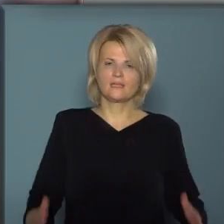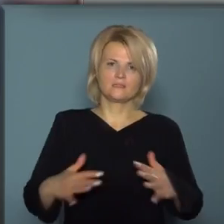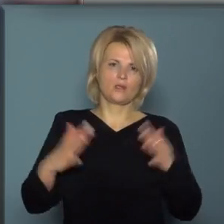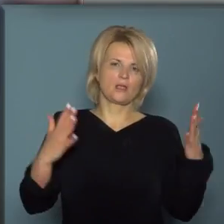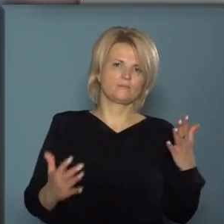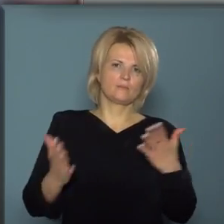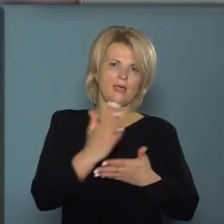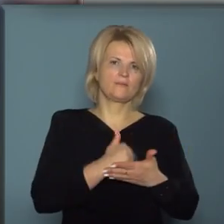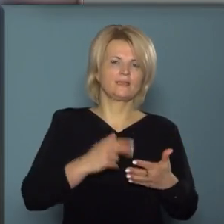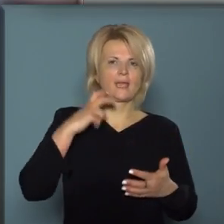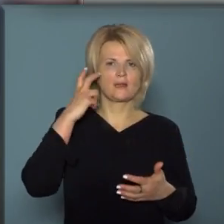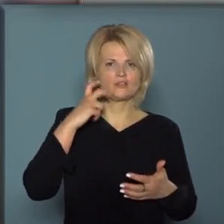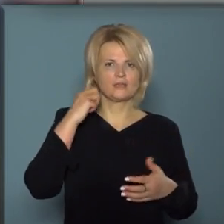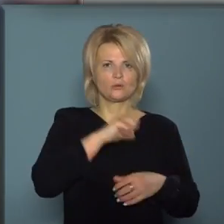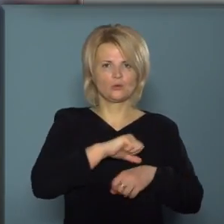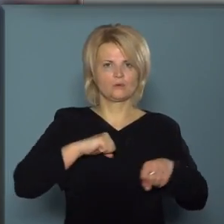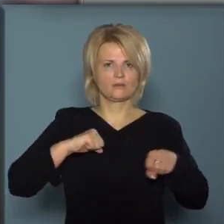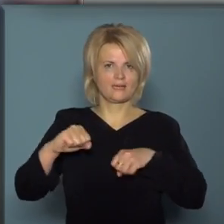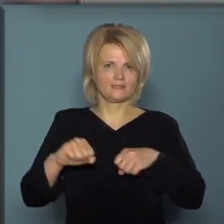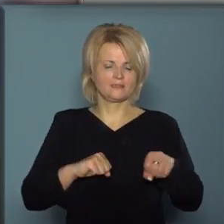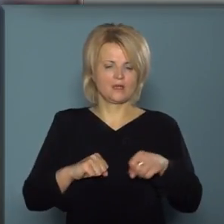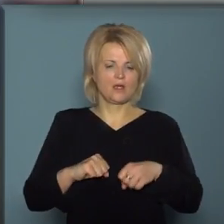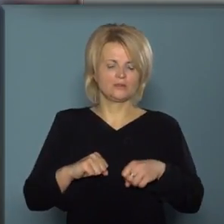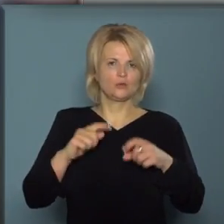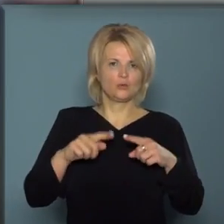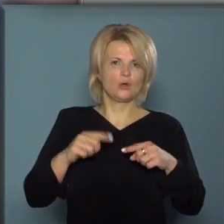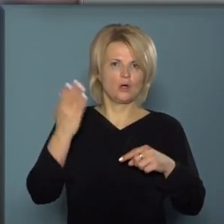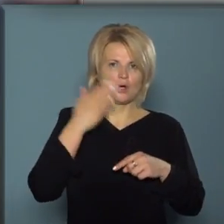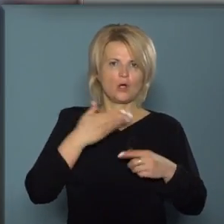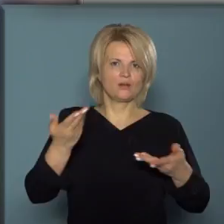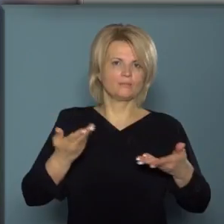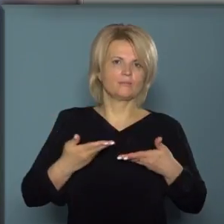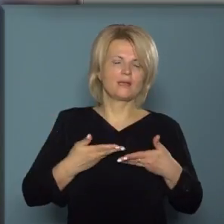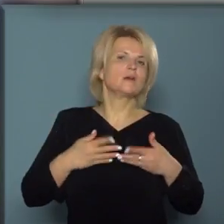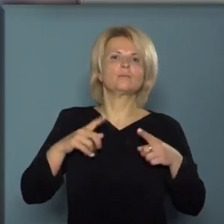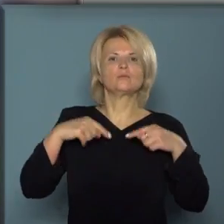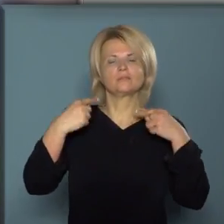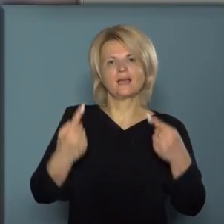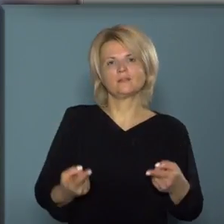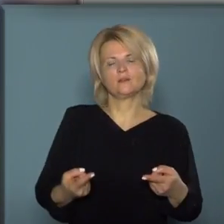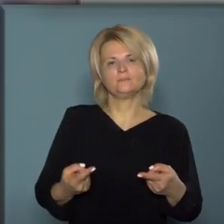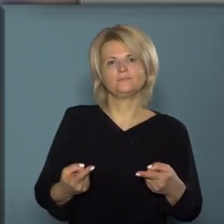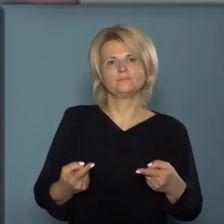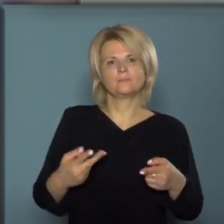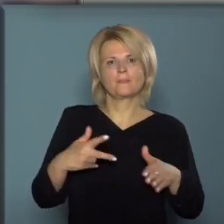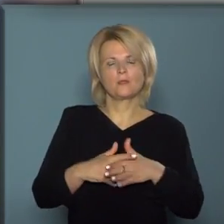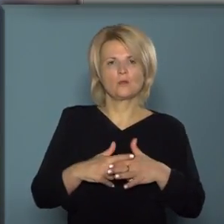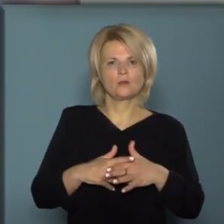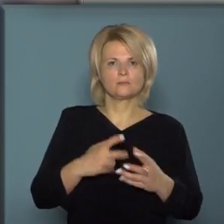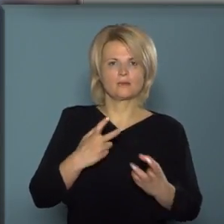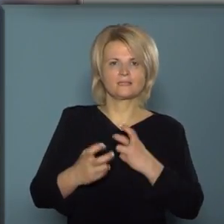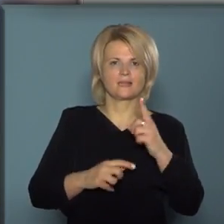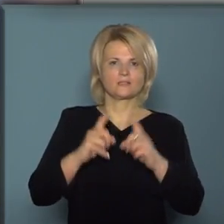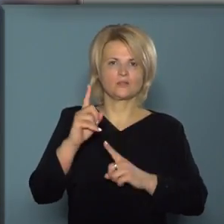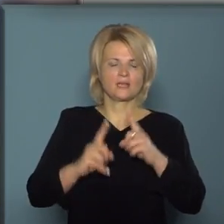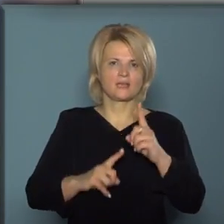bevétele Pest Erzsébet önkormányzatának. Ennek megérkezését követően a már kiírt közbeszerzési eljárások